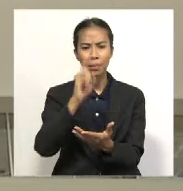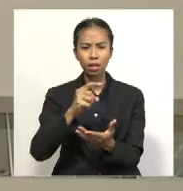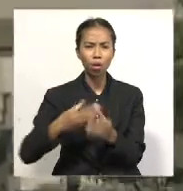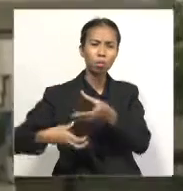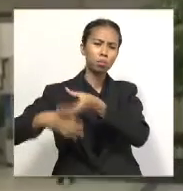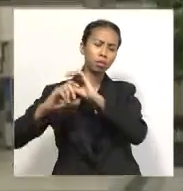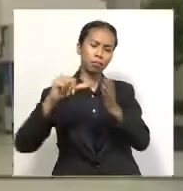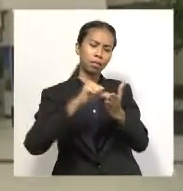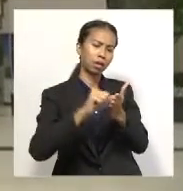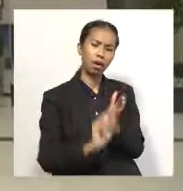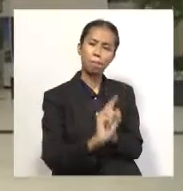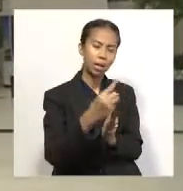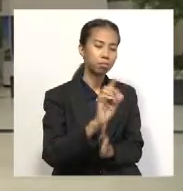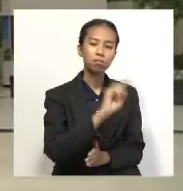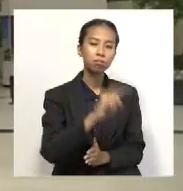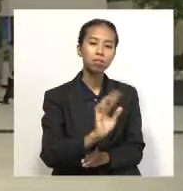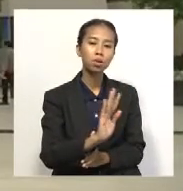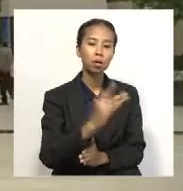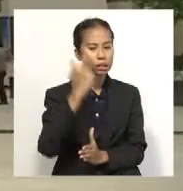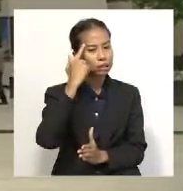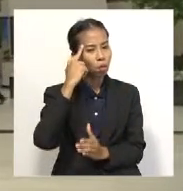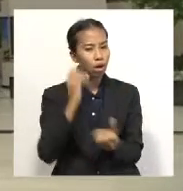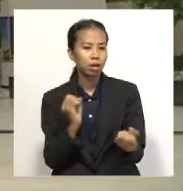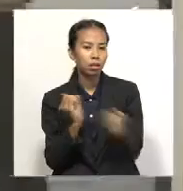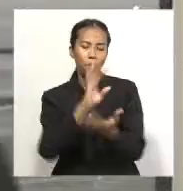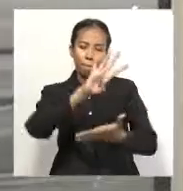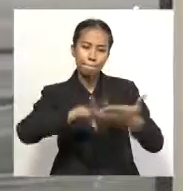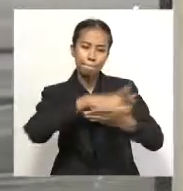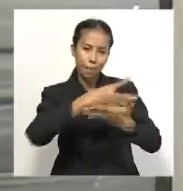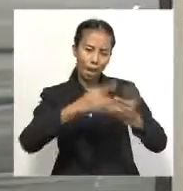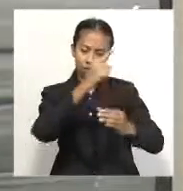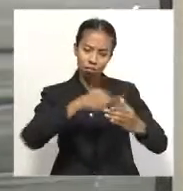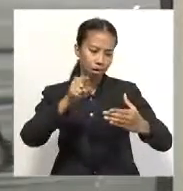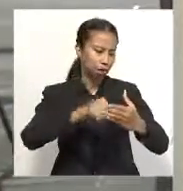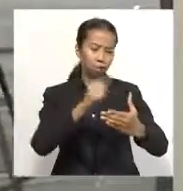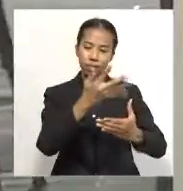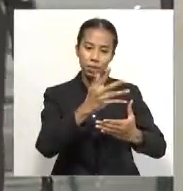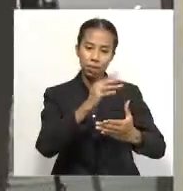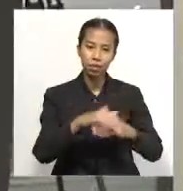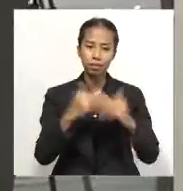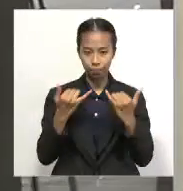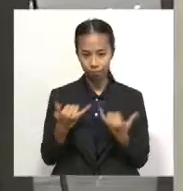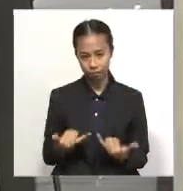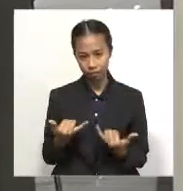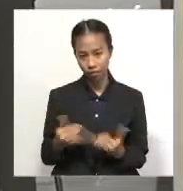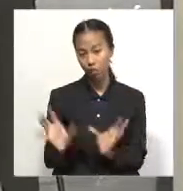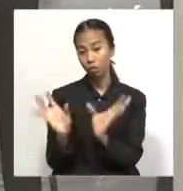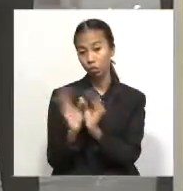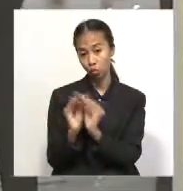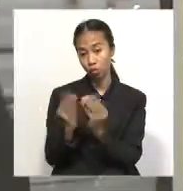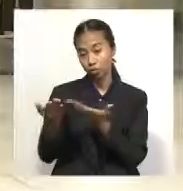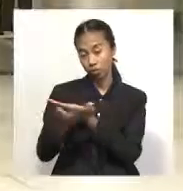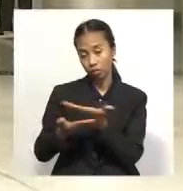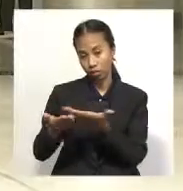วนการแก้ไขหรือร่างใหม่จึงไม่กระทบกับโรดแมปการเลือกตั้งค่ะนอกจากนี้ค่ะที่ประชุมตุลาการศาลรัฐธร